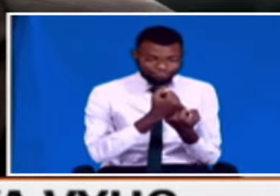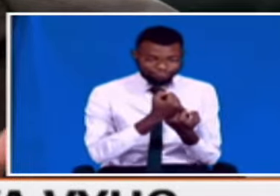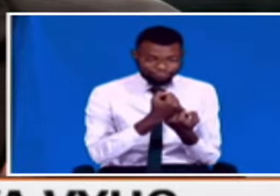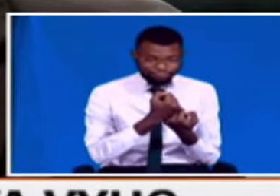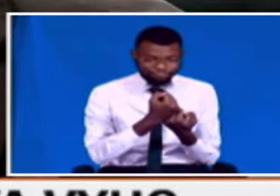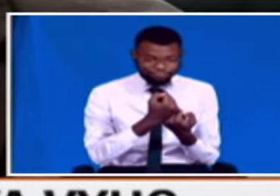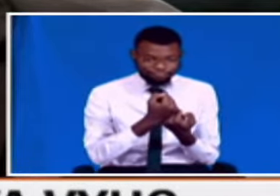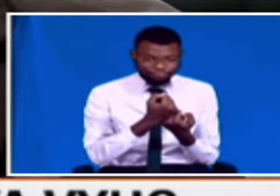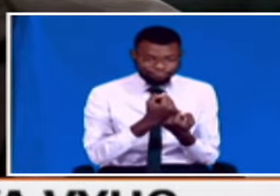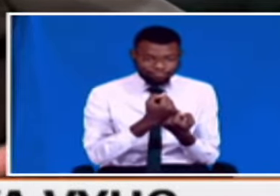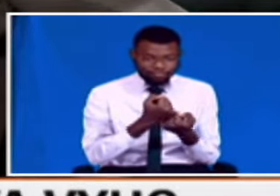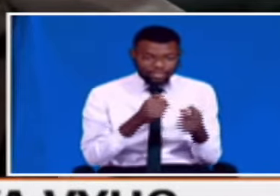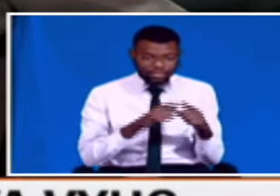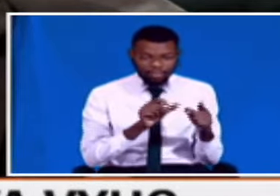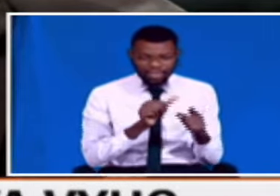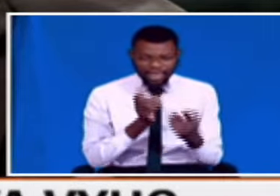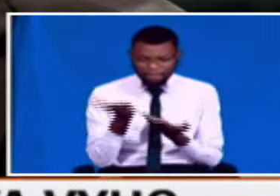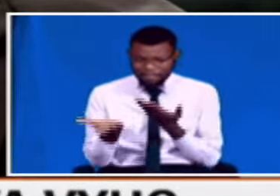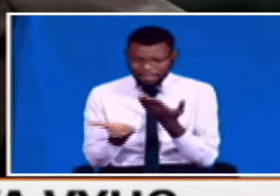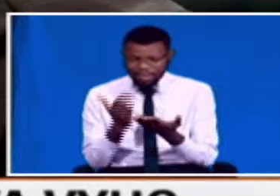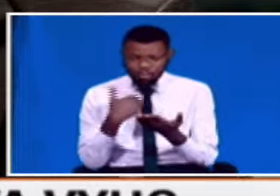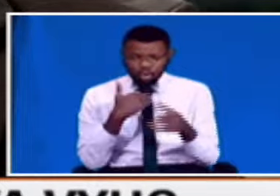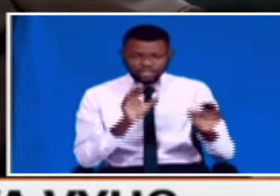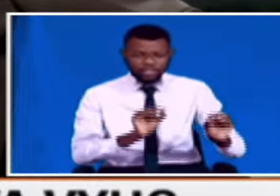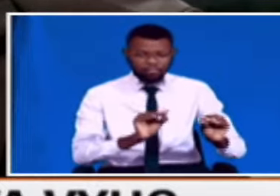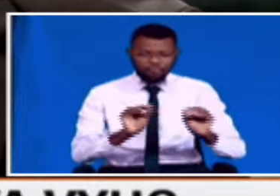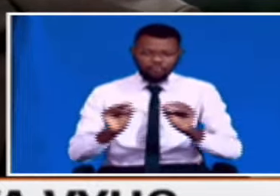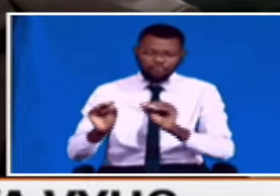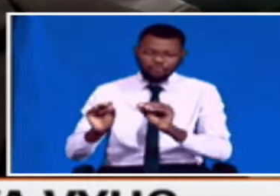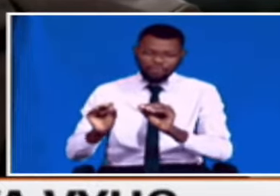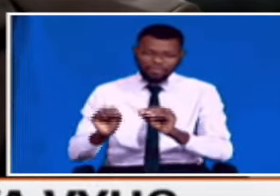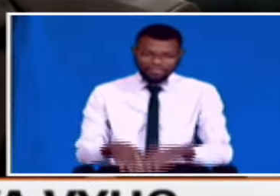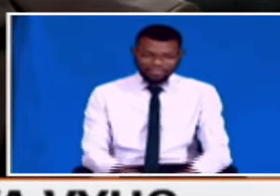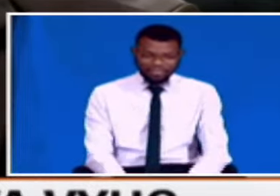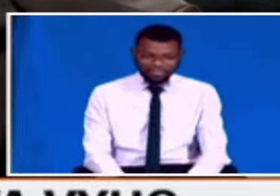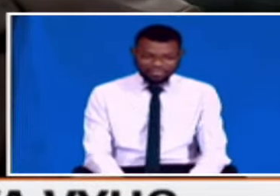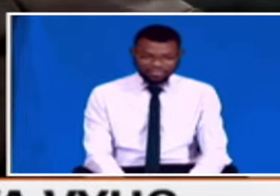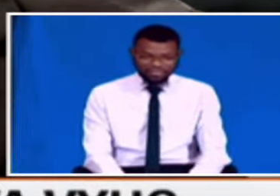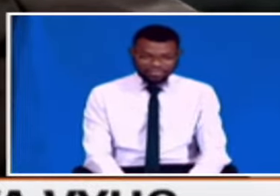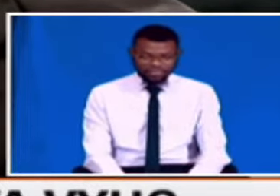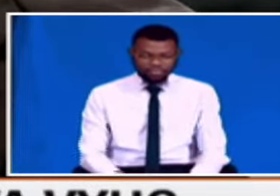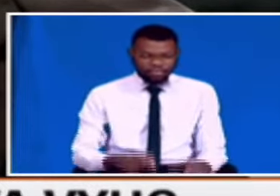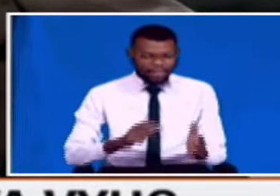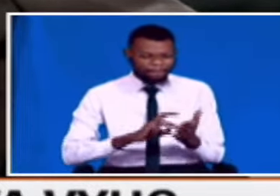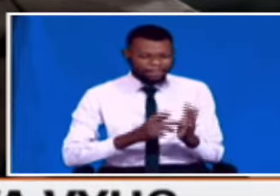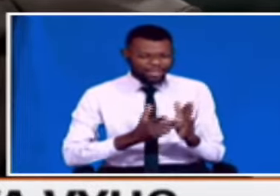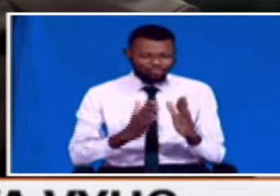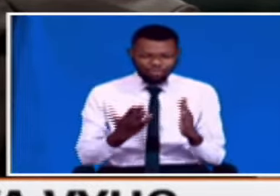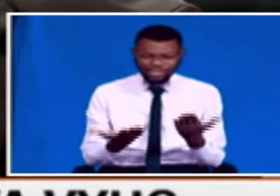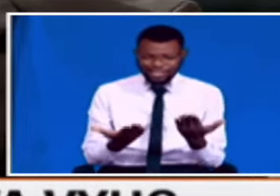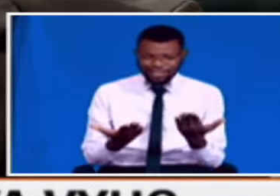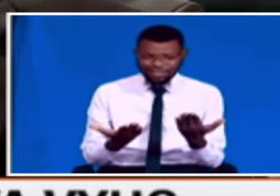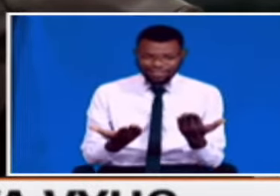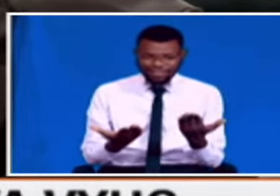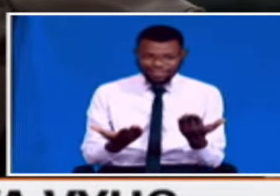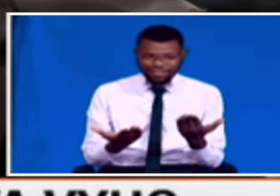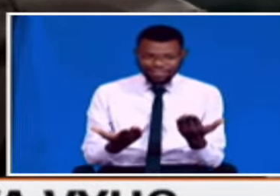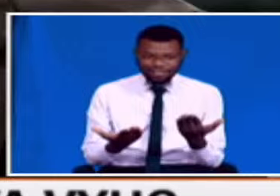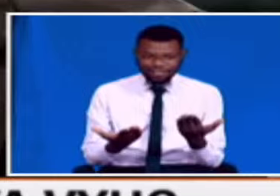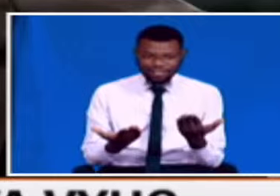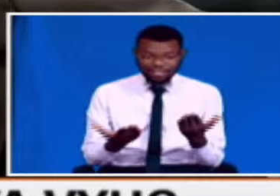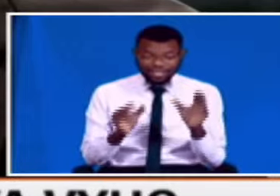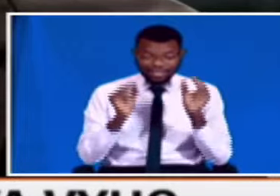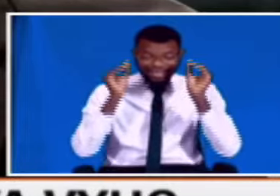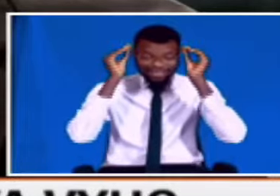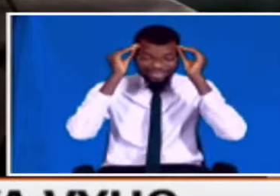to be moved. Of course, they know they're in band 1, to be moved. What does that say? All that the students